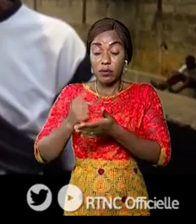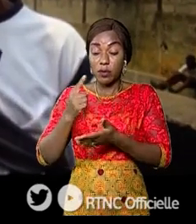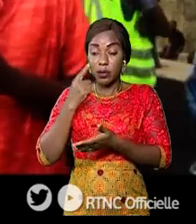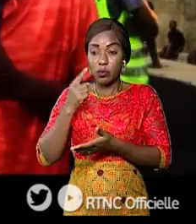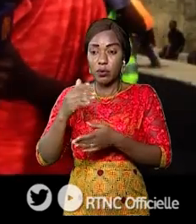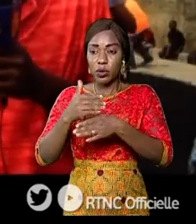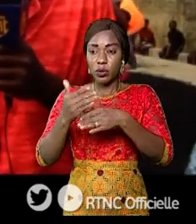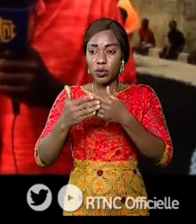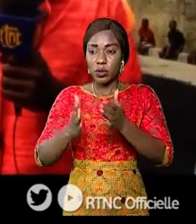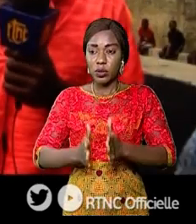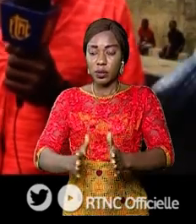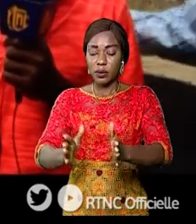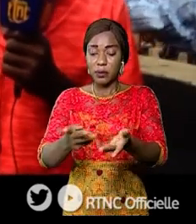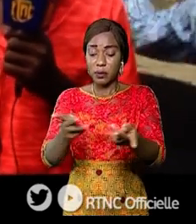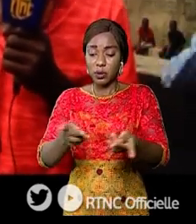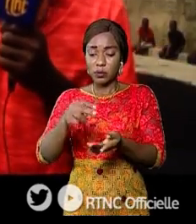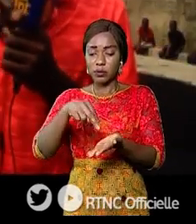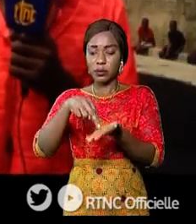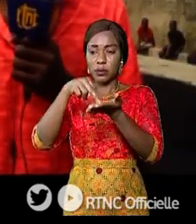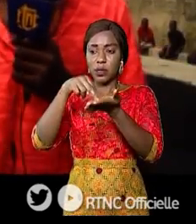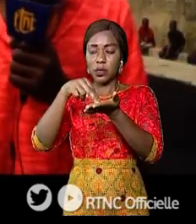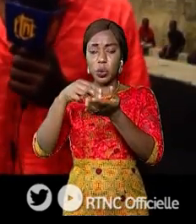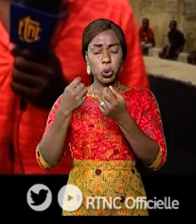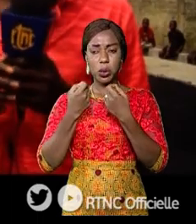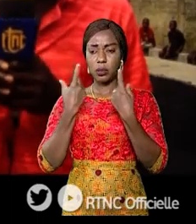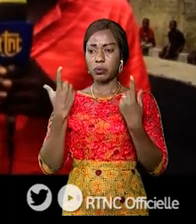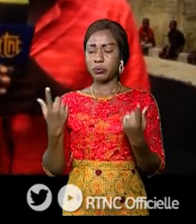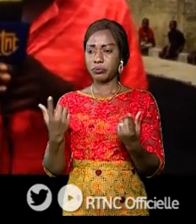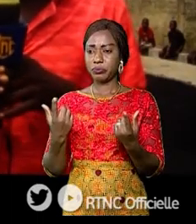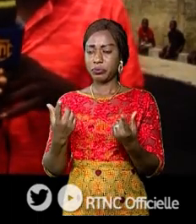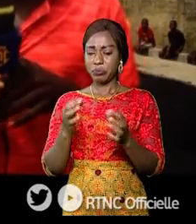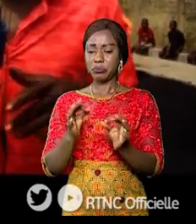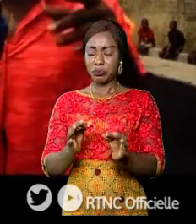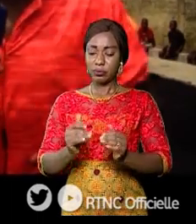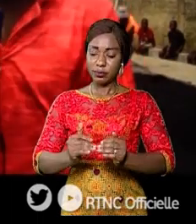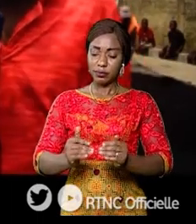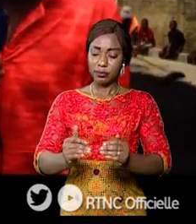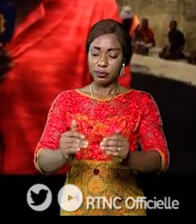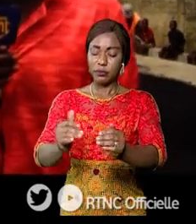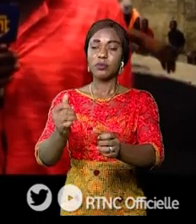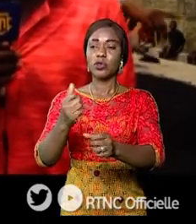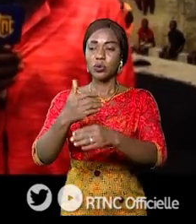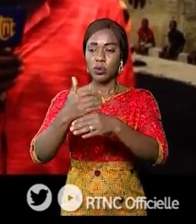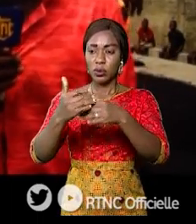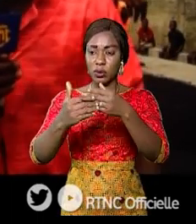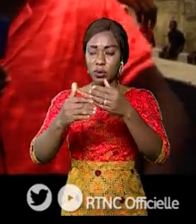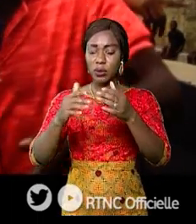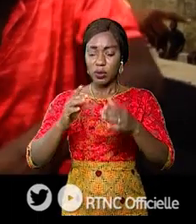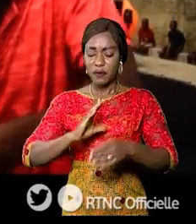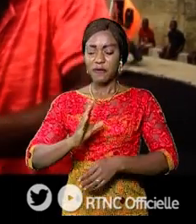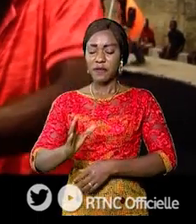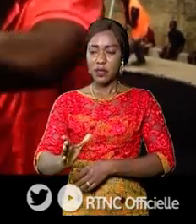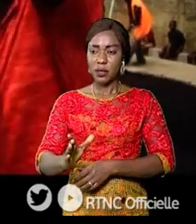se réalise. Place au Totelemi. On ne pouvait pas, dans les temps, se mettre là où nous sommes. Nous